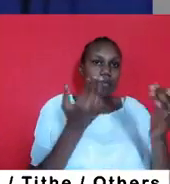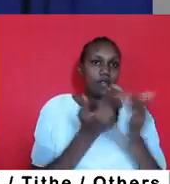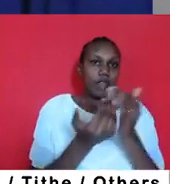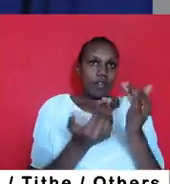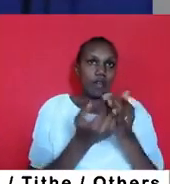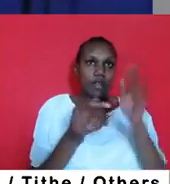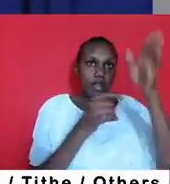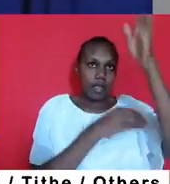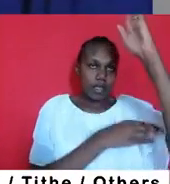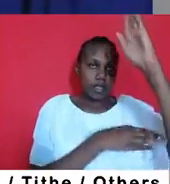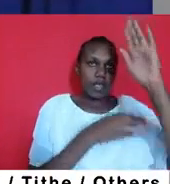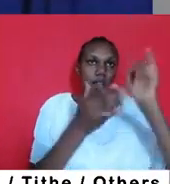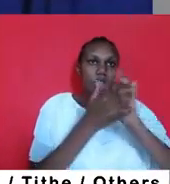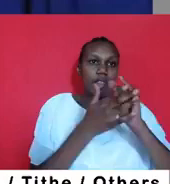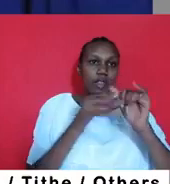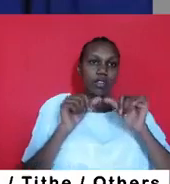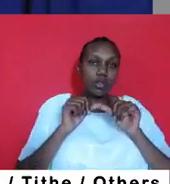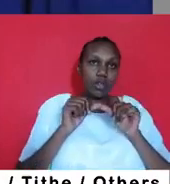wema zake ambazo